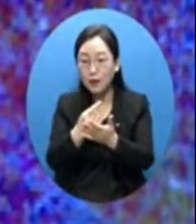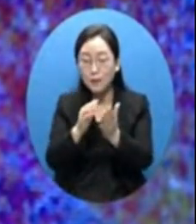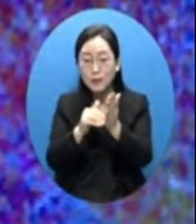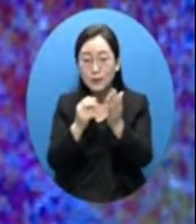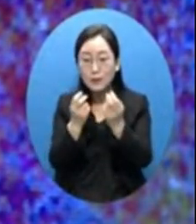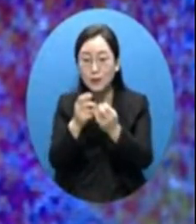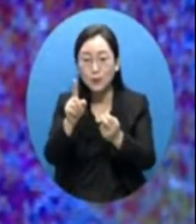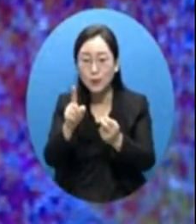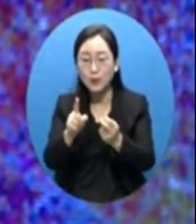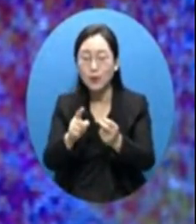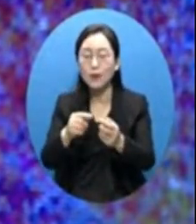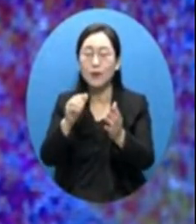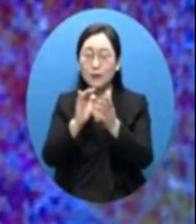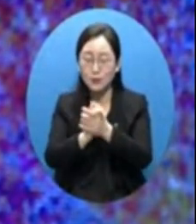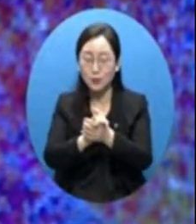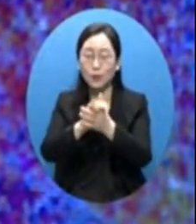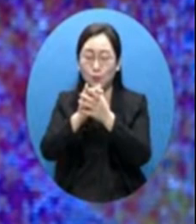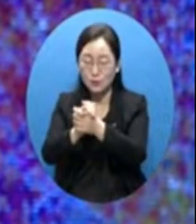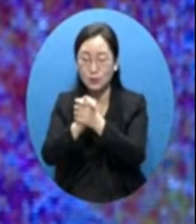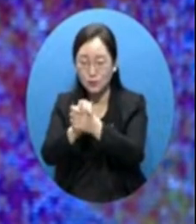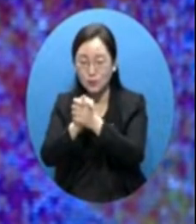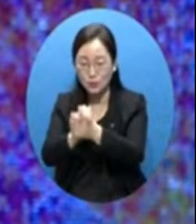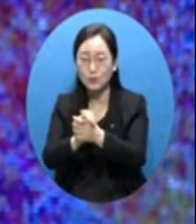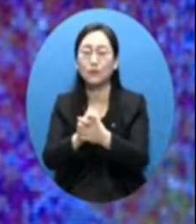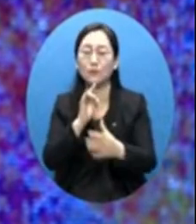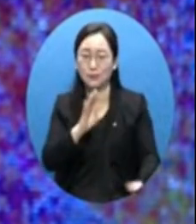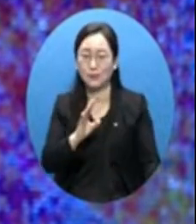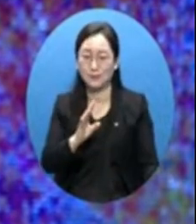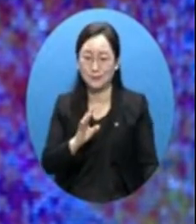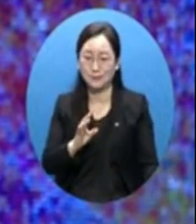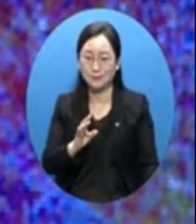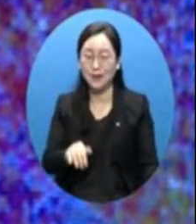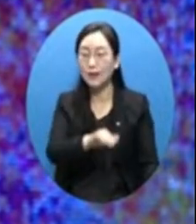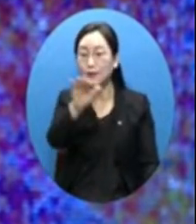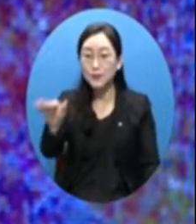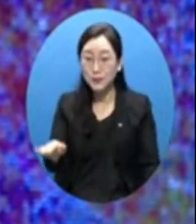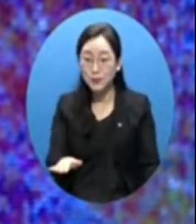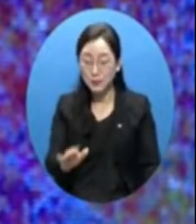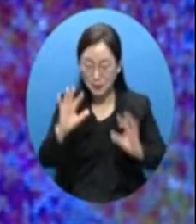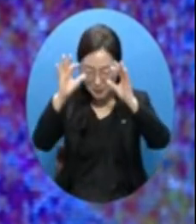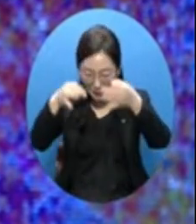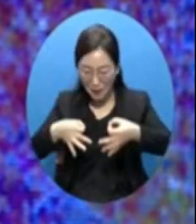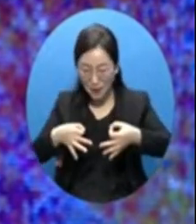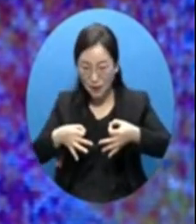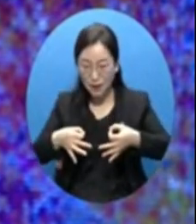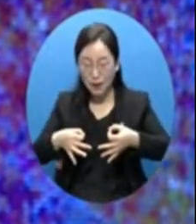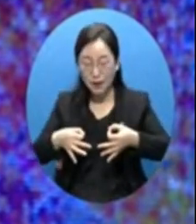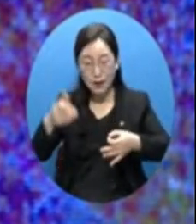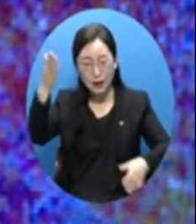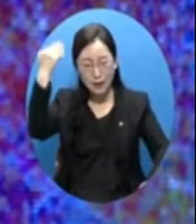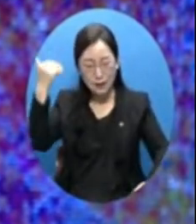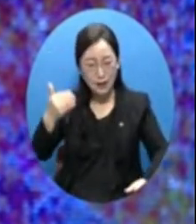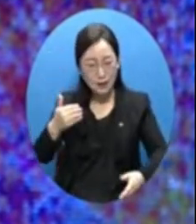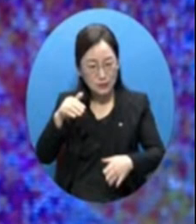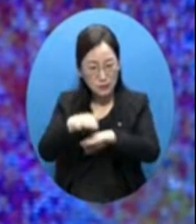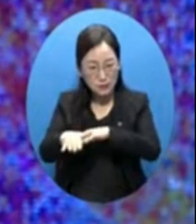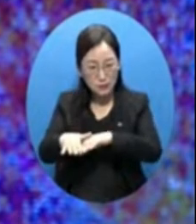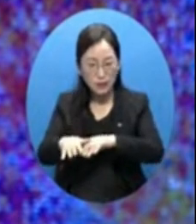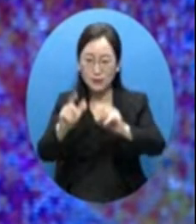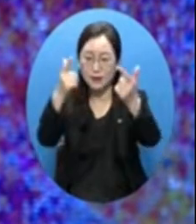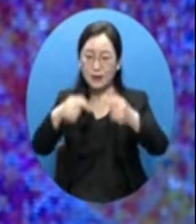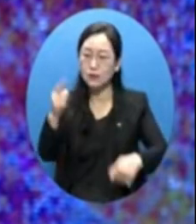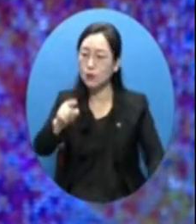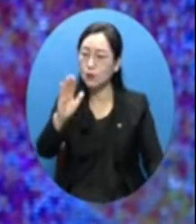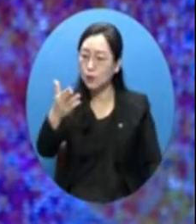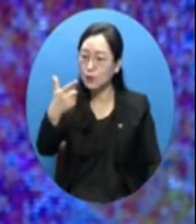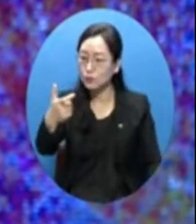기도요, 둘째도 기도요, 마지막도 기도인 것입니다. 우리를 살펴보면 우리가 옛날처럼 기도하지 않습니다.